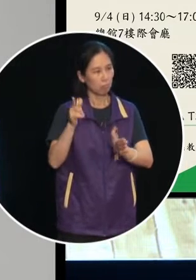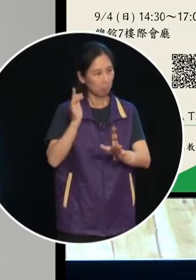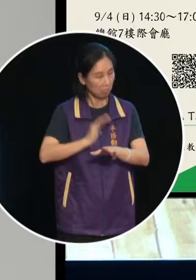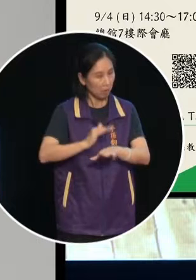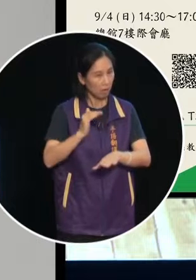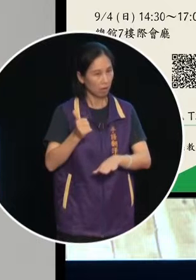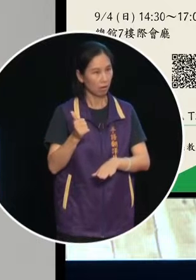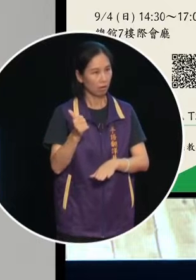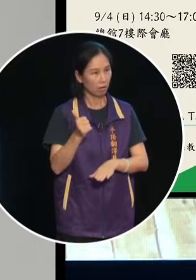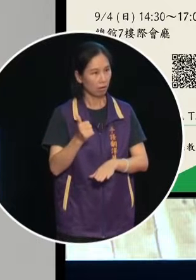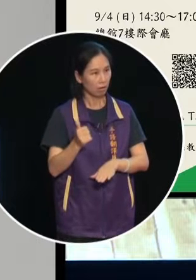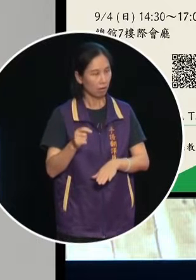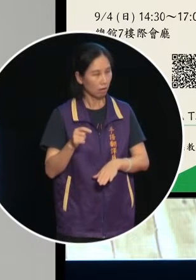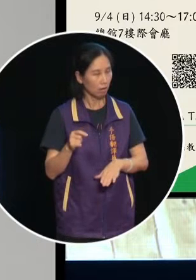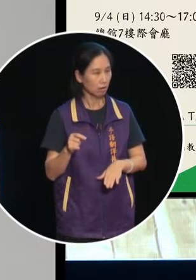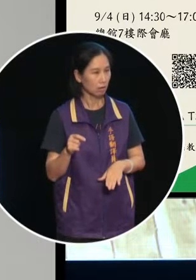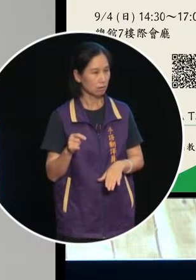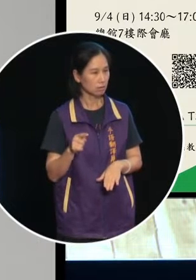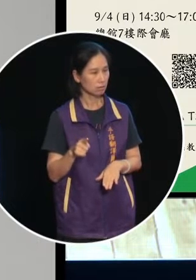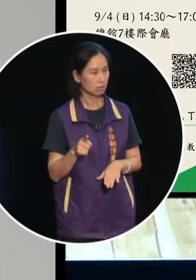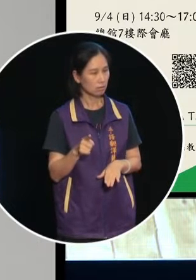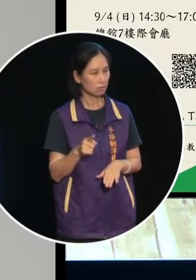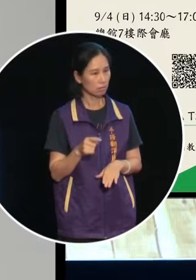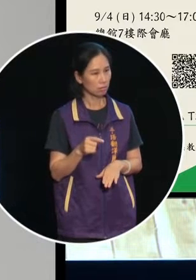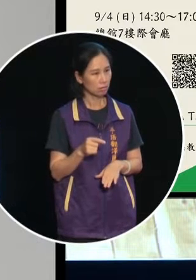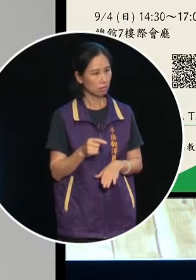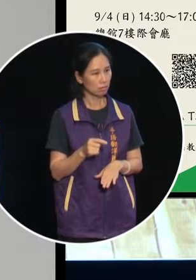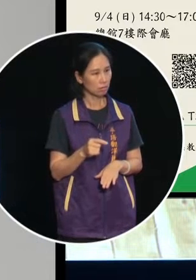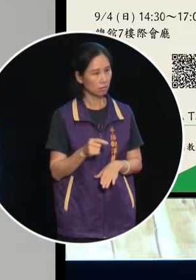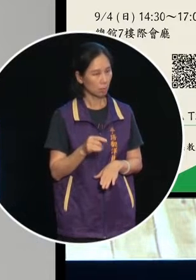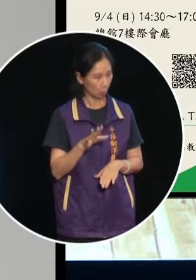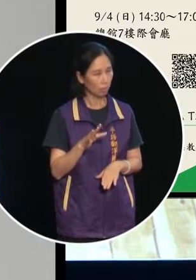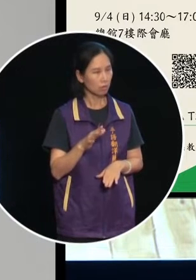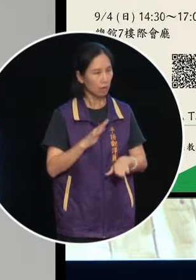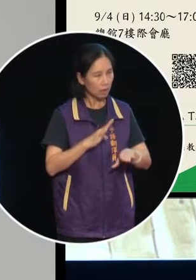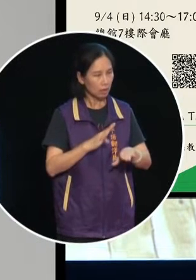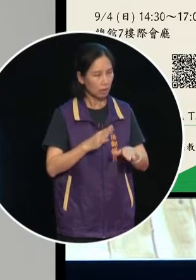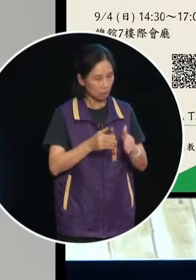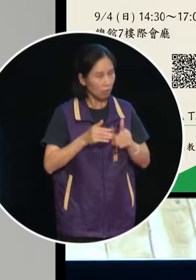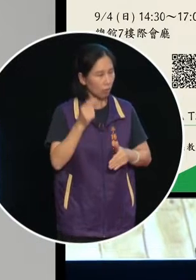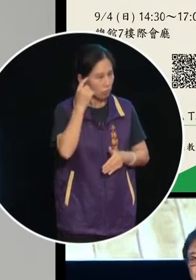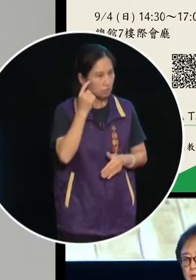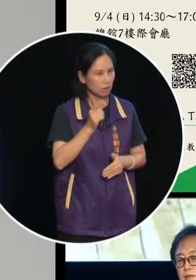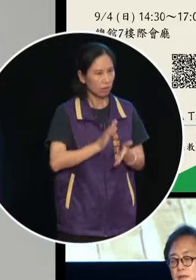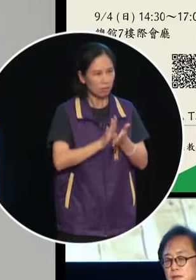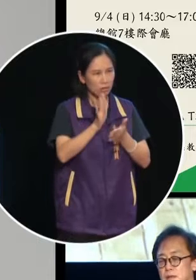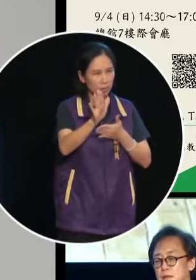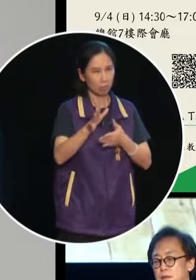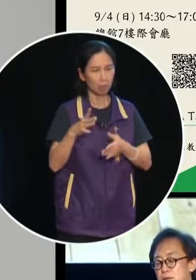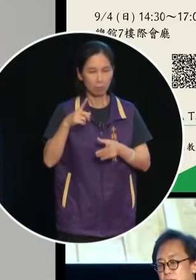日关系的人来说，应该我们要思考未来的台日关系如何